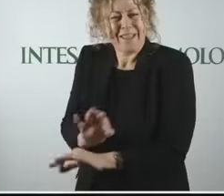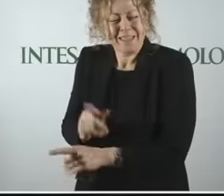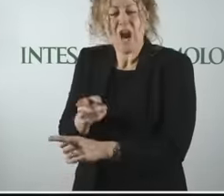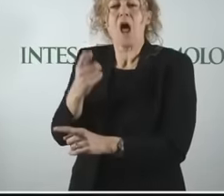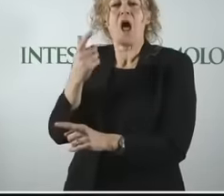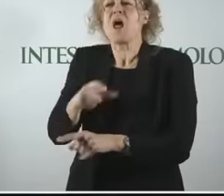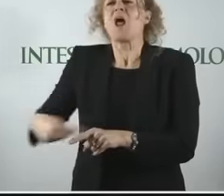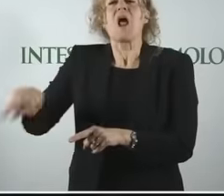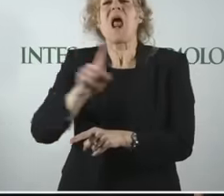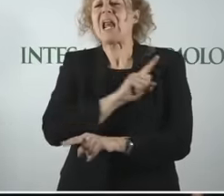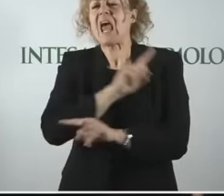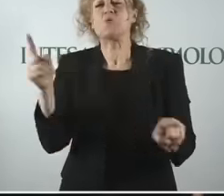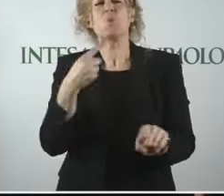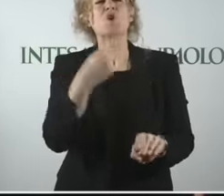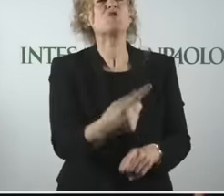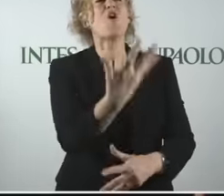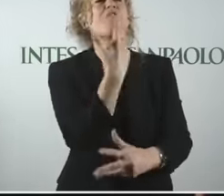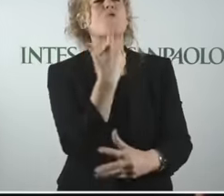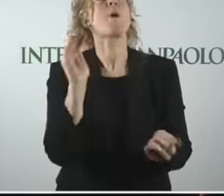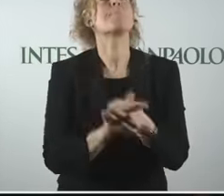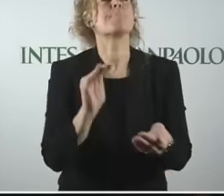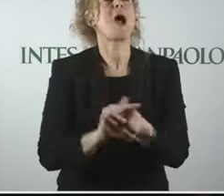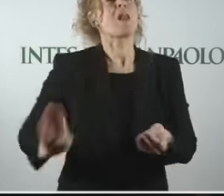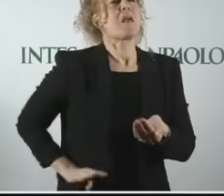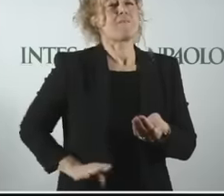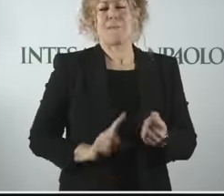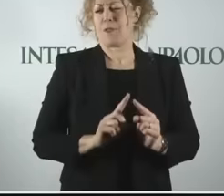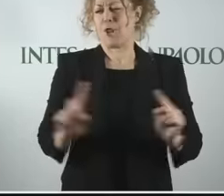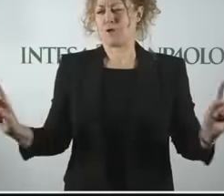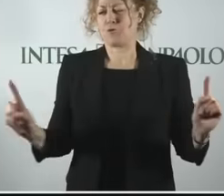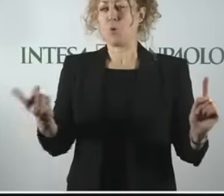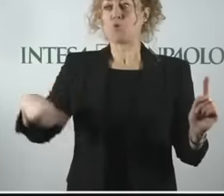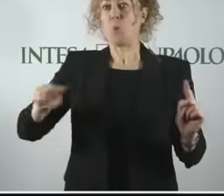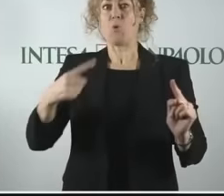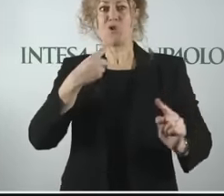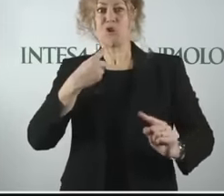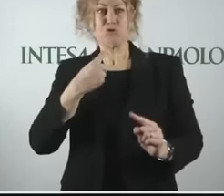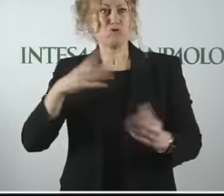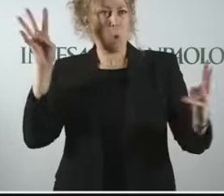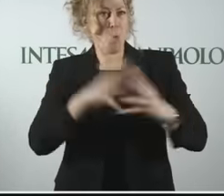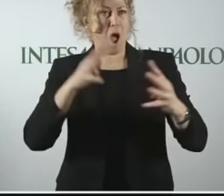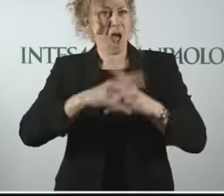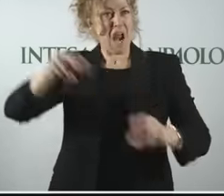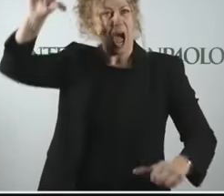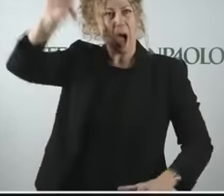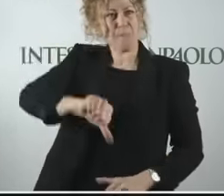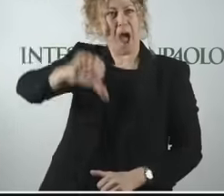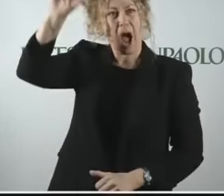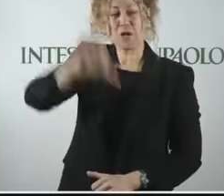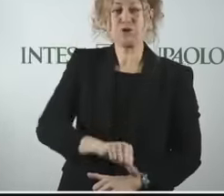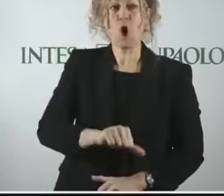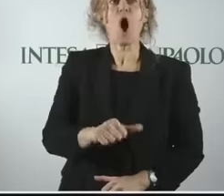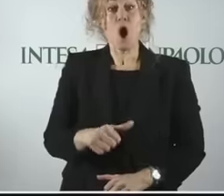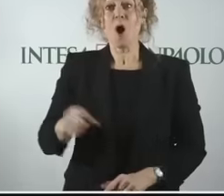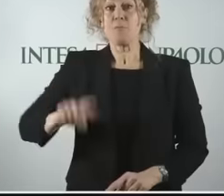nessuno gridava vogliamo pane ma tutti abbasso la guerra e che in tasca di